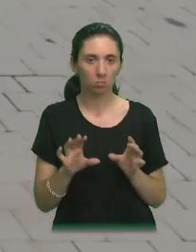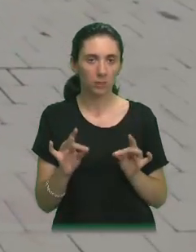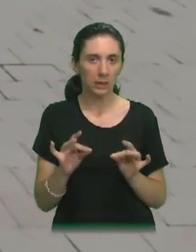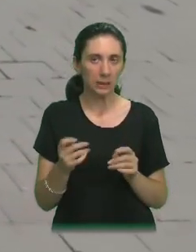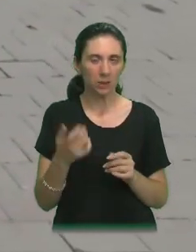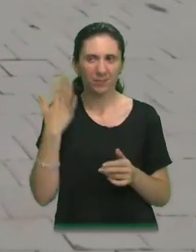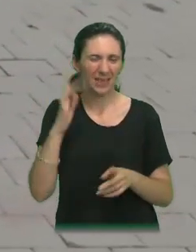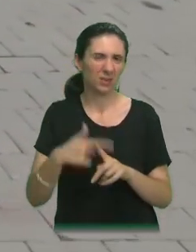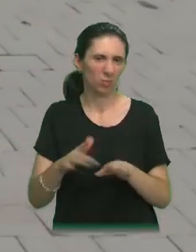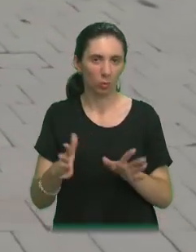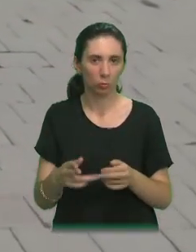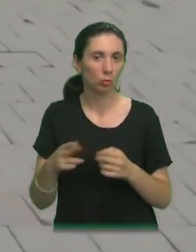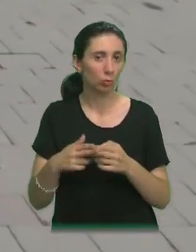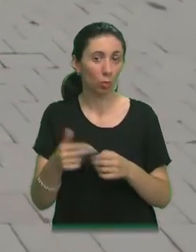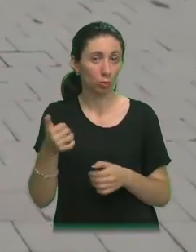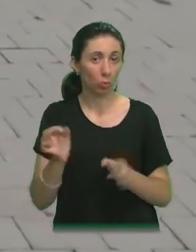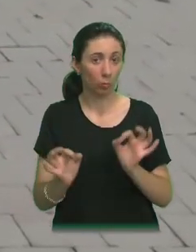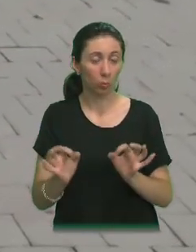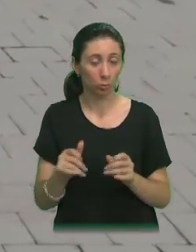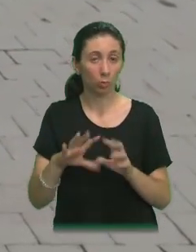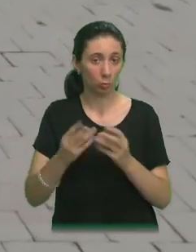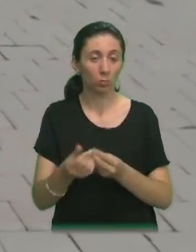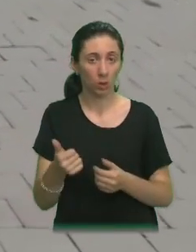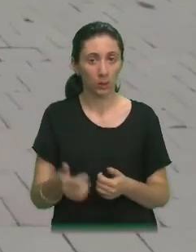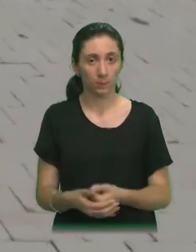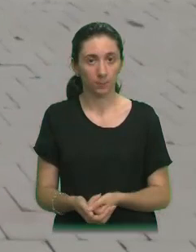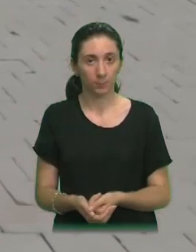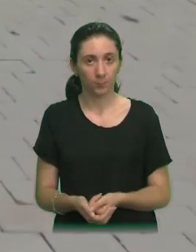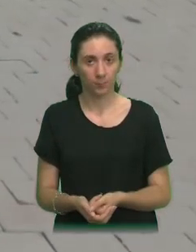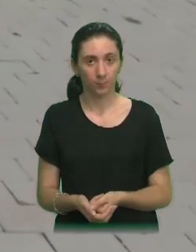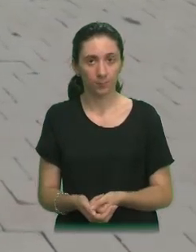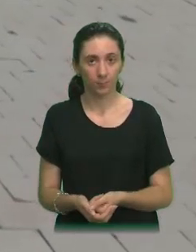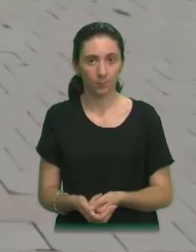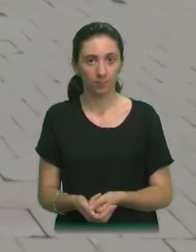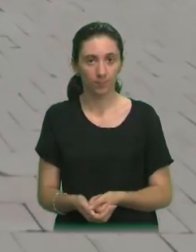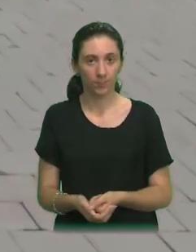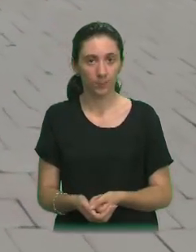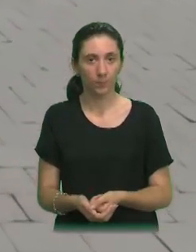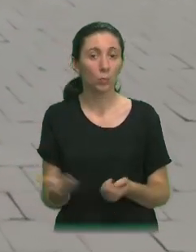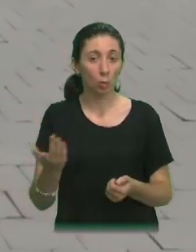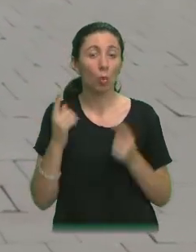postotak? 90% na jedno uho ne čujem, na drugo 80% i nešto, ne znam točno. To je skoro